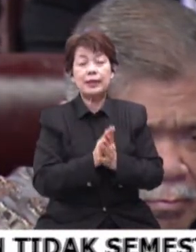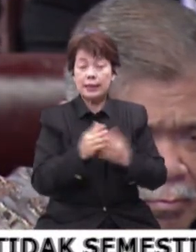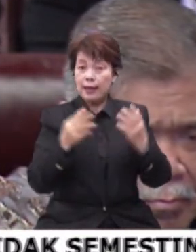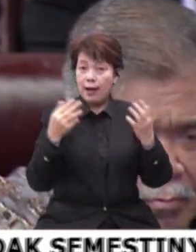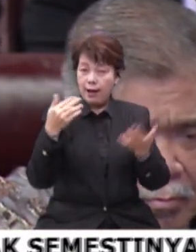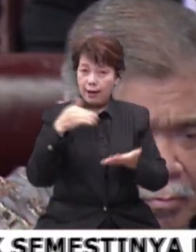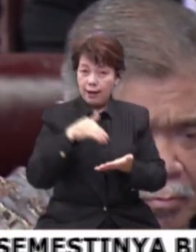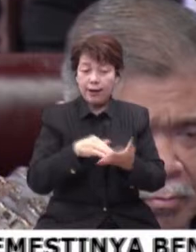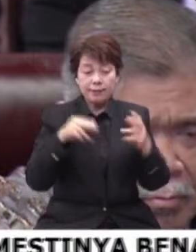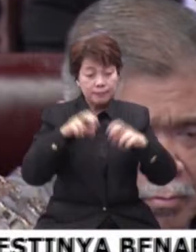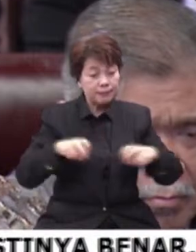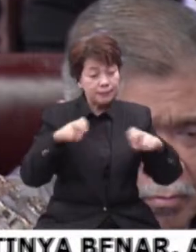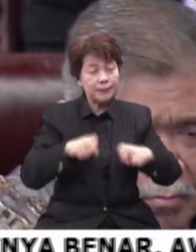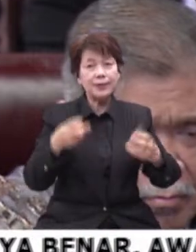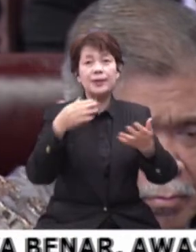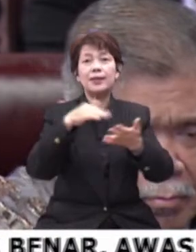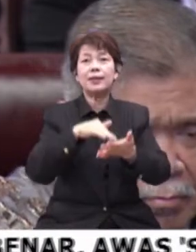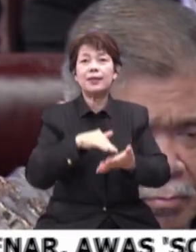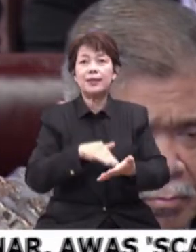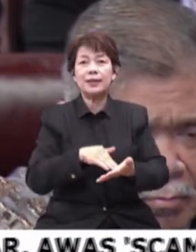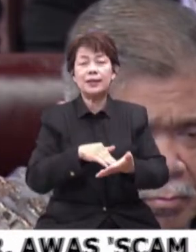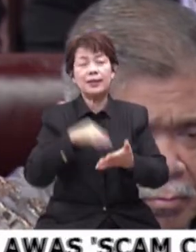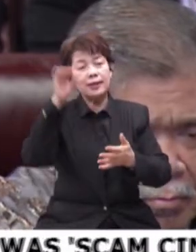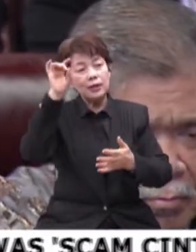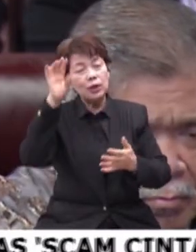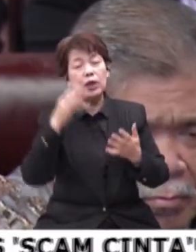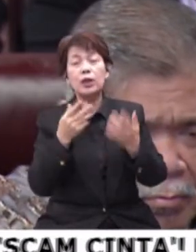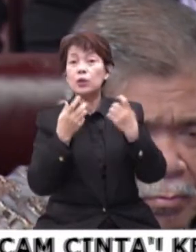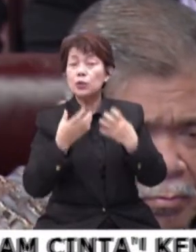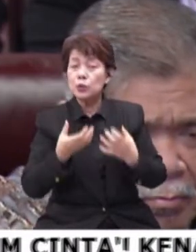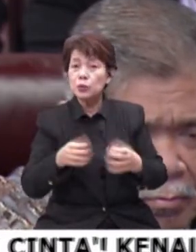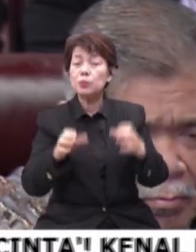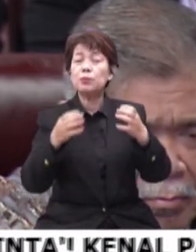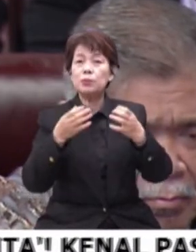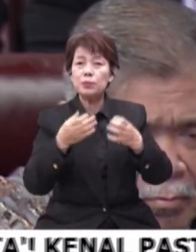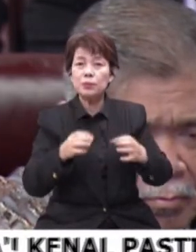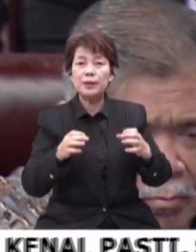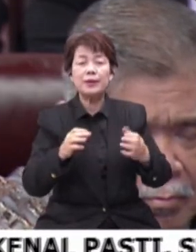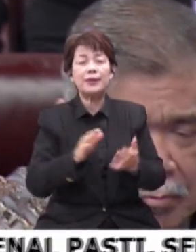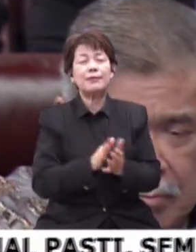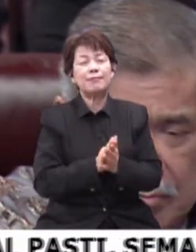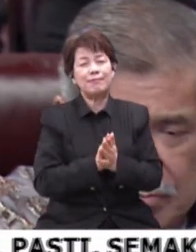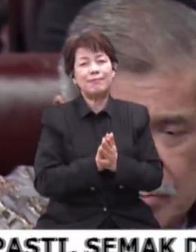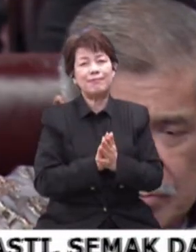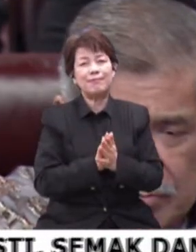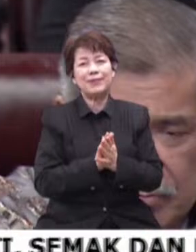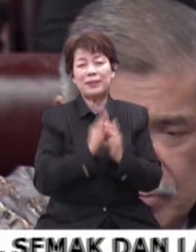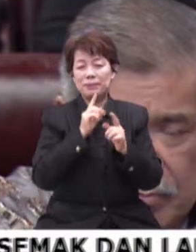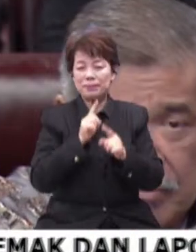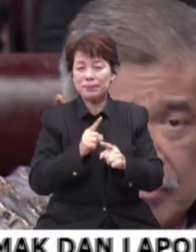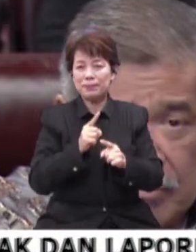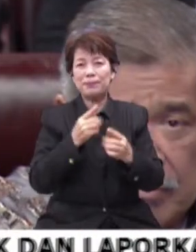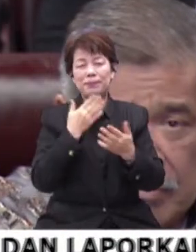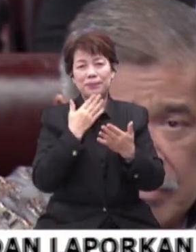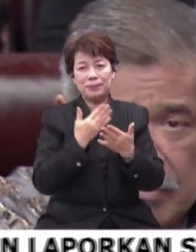karena lagi dan insya Allah coba datang dengan penyelesaian yang terbaik Insya Allah makasih